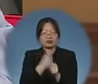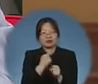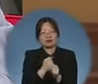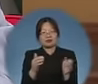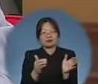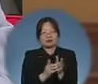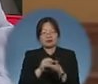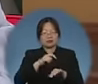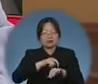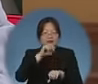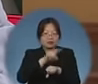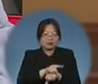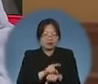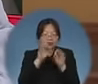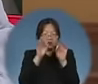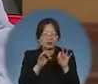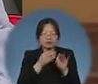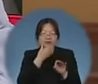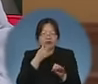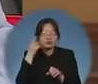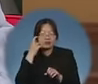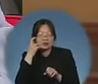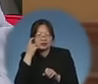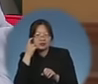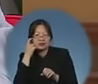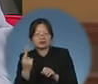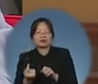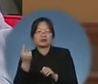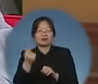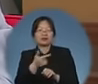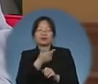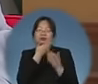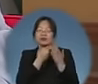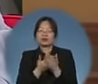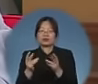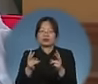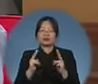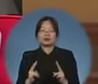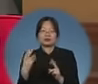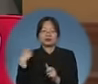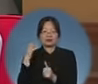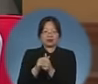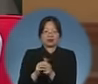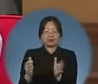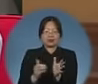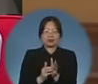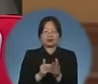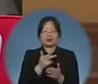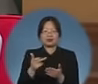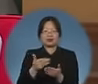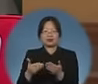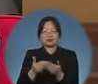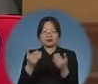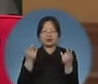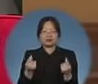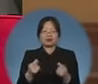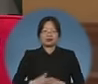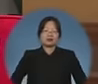만들고 외향성은 이 행복감을 올리는데 되게 중요한 어떤 가교 역할을 한다는 것이 큰